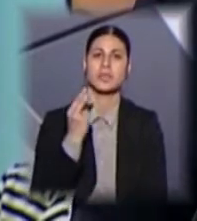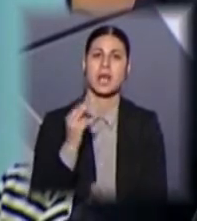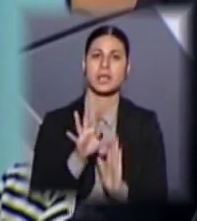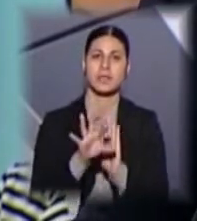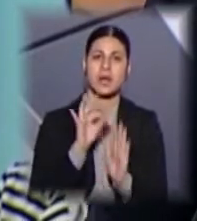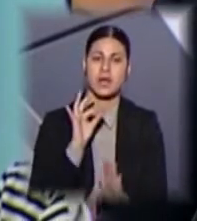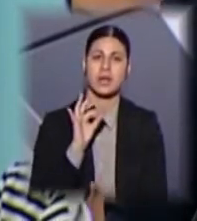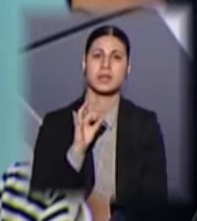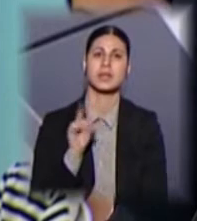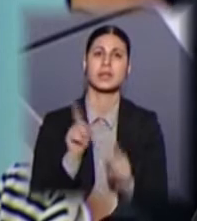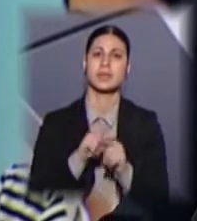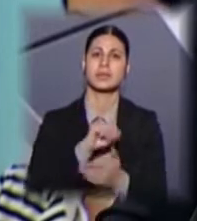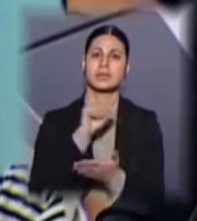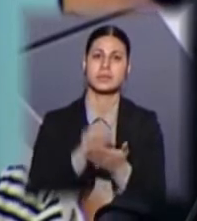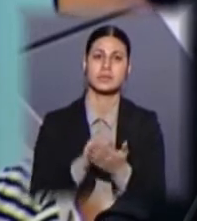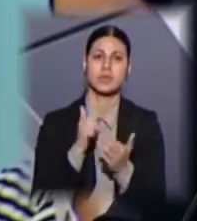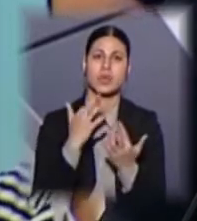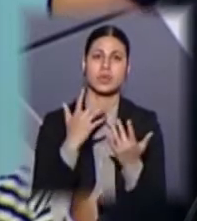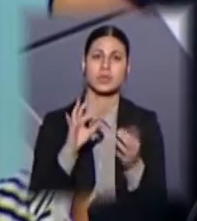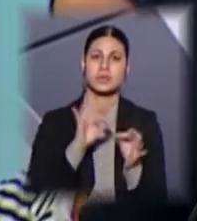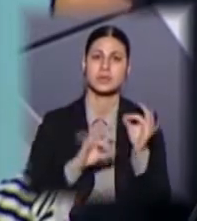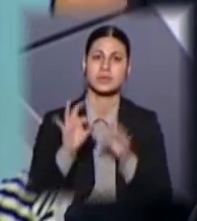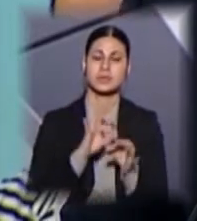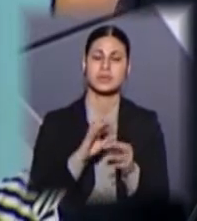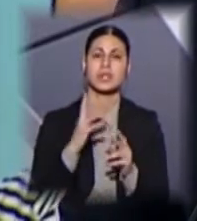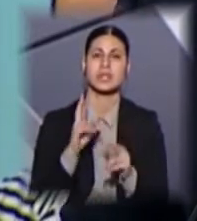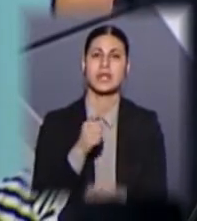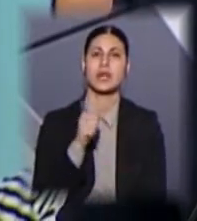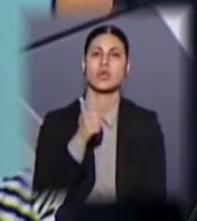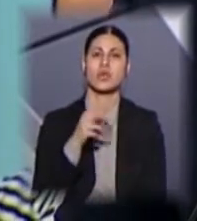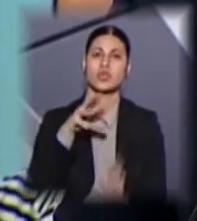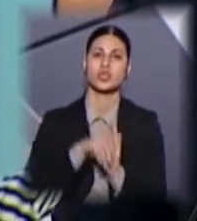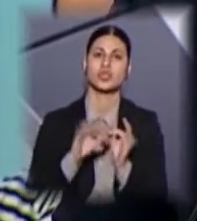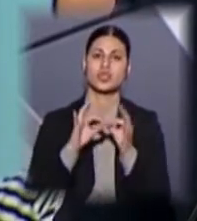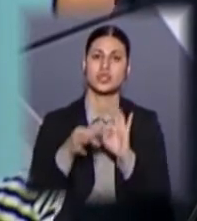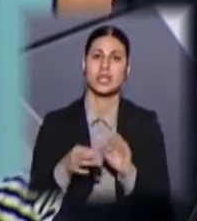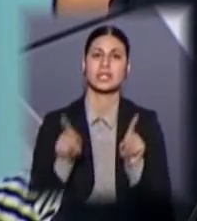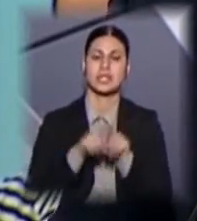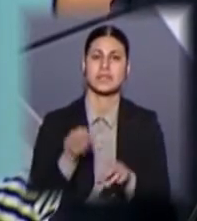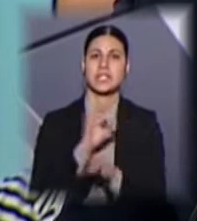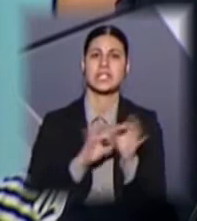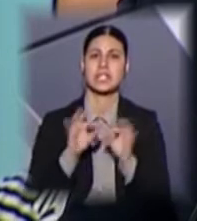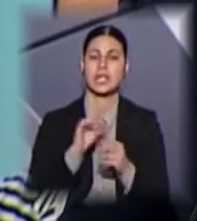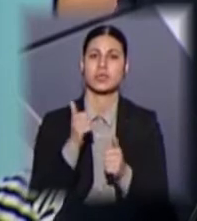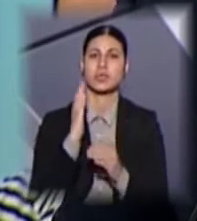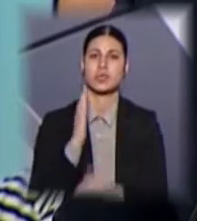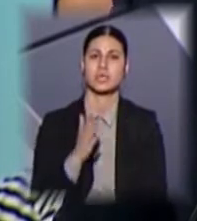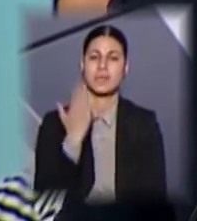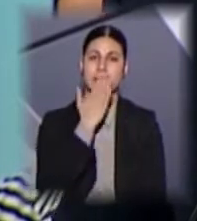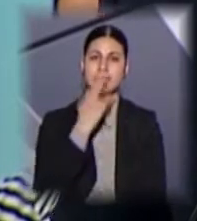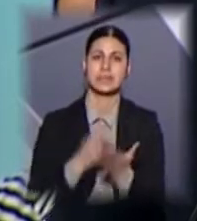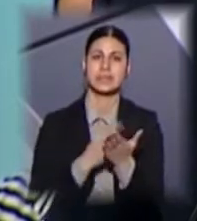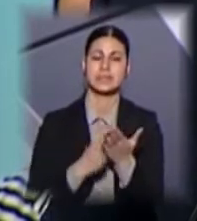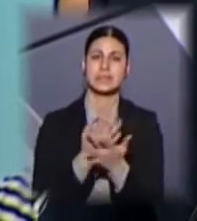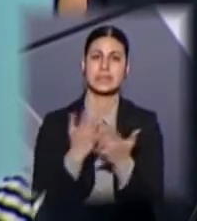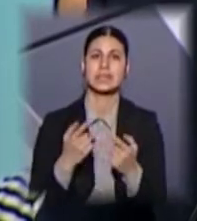შეარჩევს დამკაბადონებელს და საერთო ჯამში შეარჩევს როგორც ჩინარს, ასევე დიზაინს კონკრეტული წიგნის და ამას